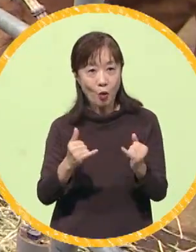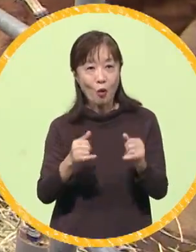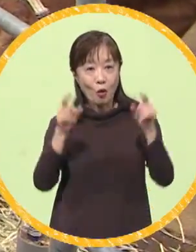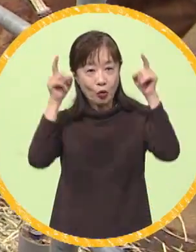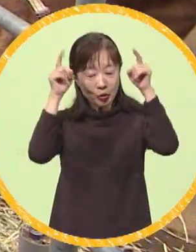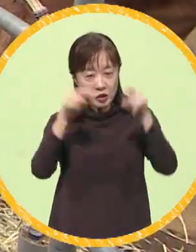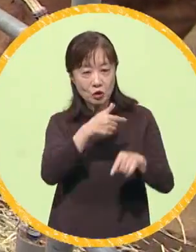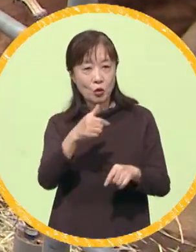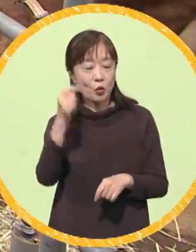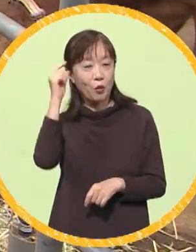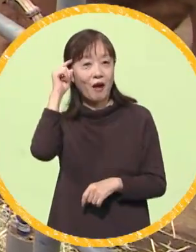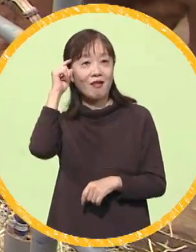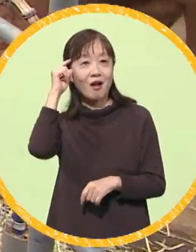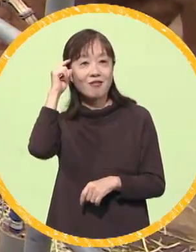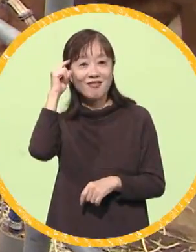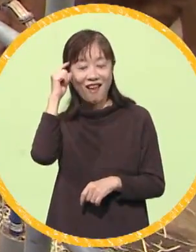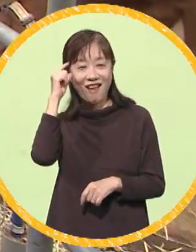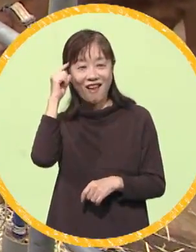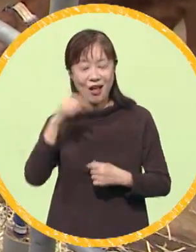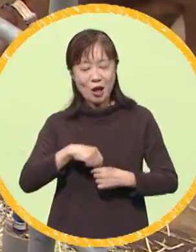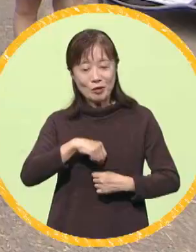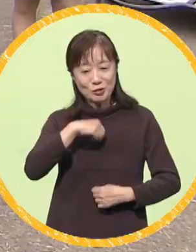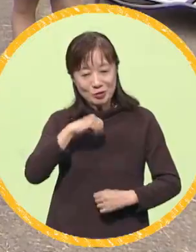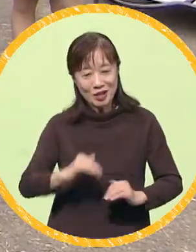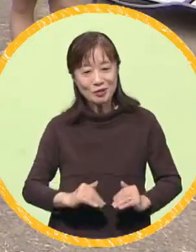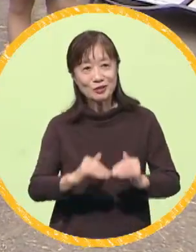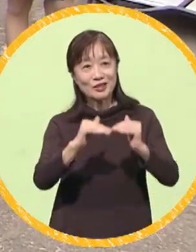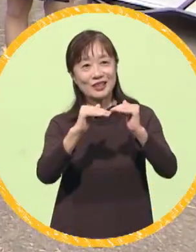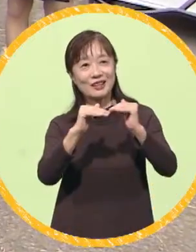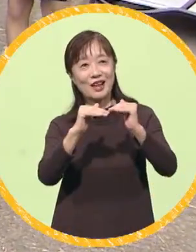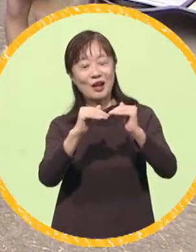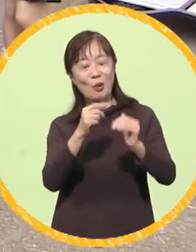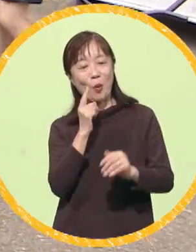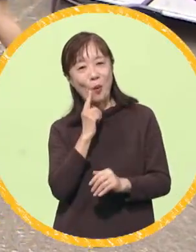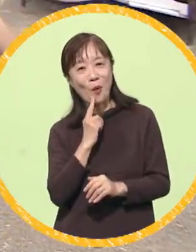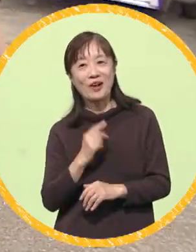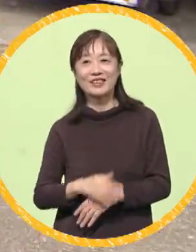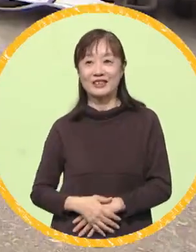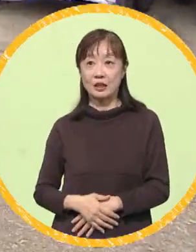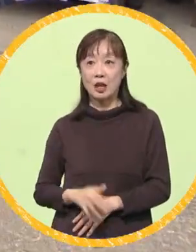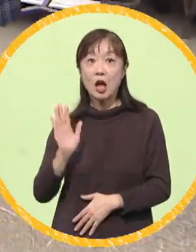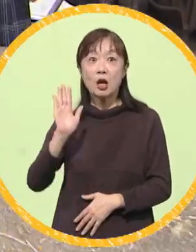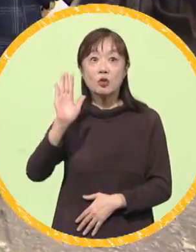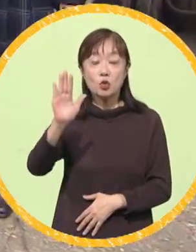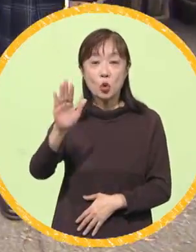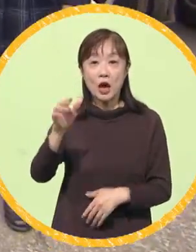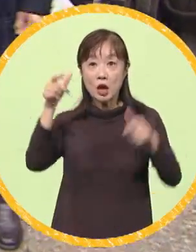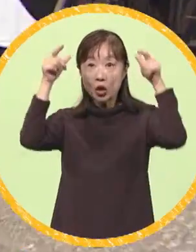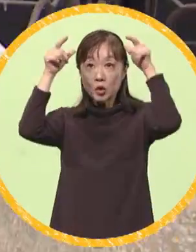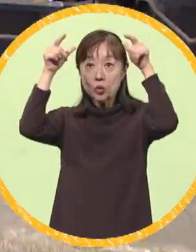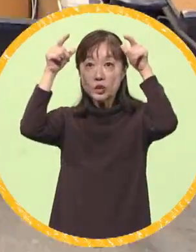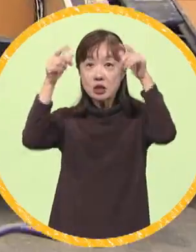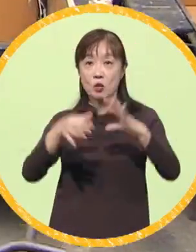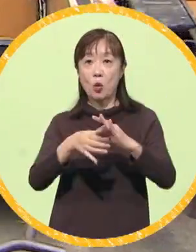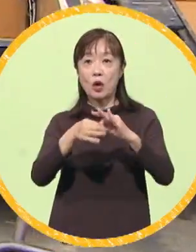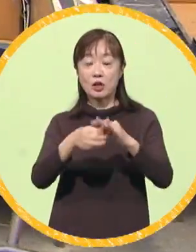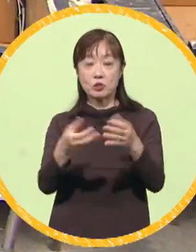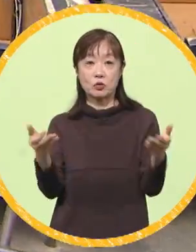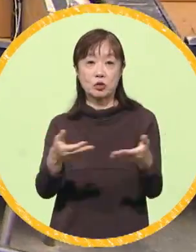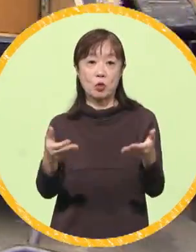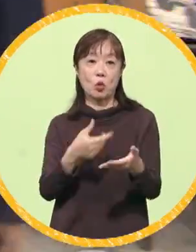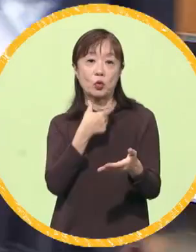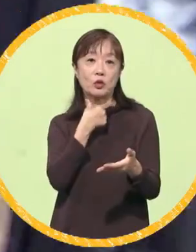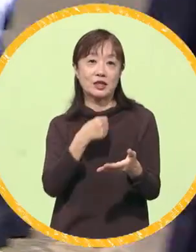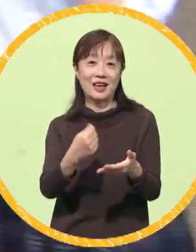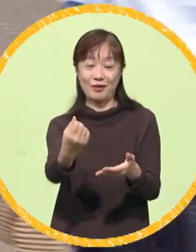立派な、 ね、素敵な子供たち、 すごいもうやっぱ将来は牛の関係に携わる仕事に就きたいなっていう。もう 本当によろしくお願いします